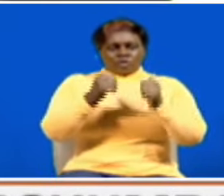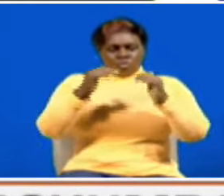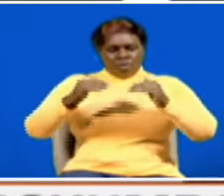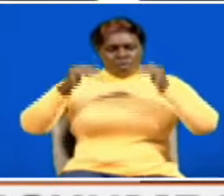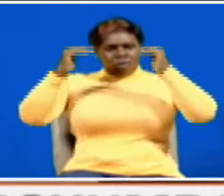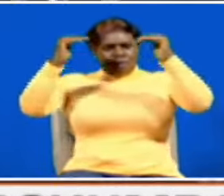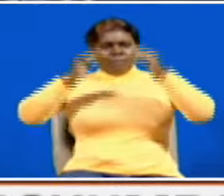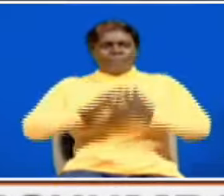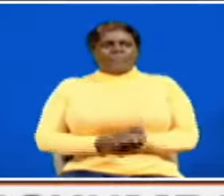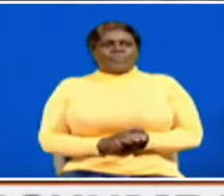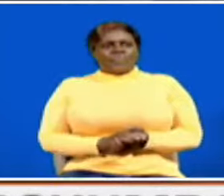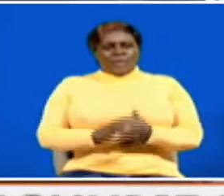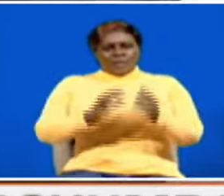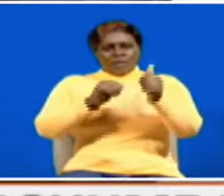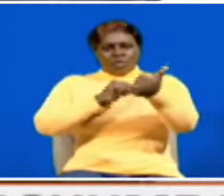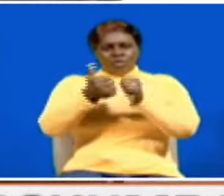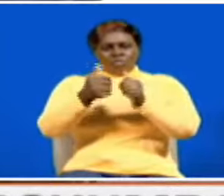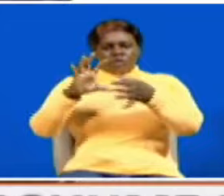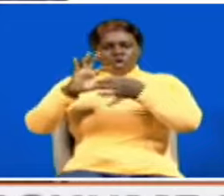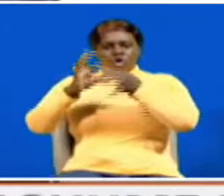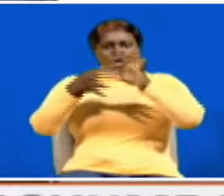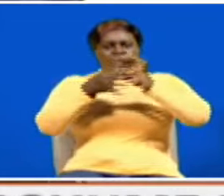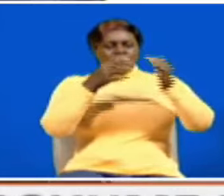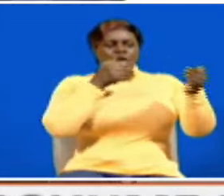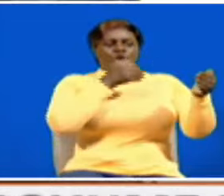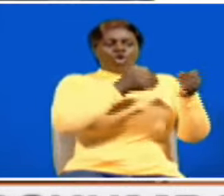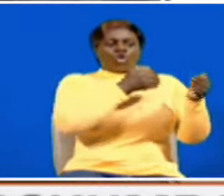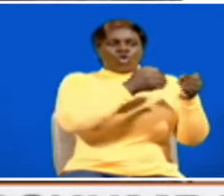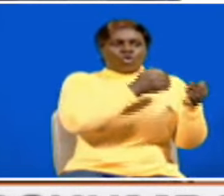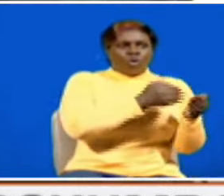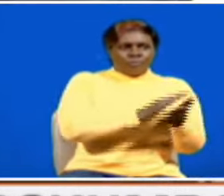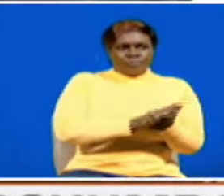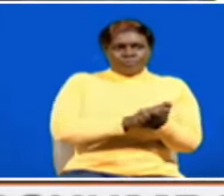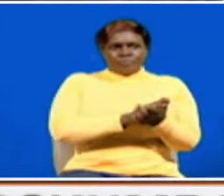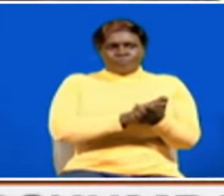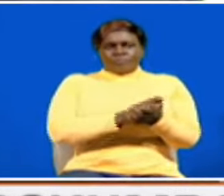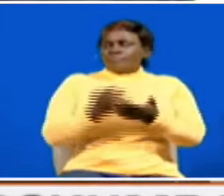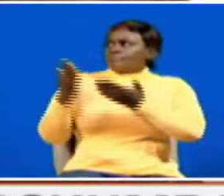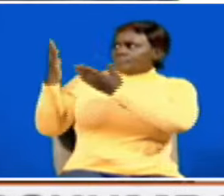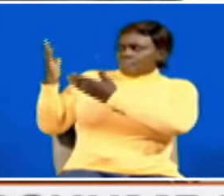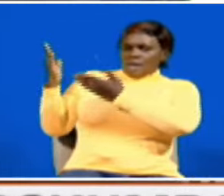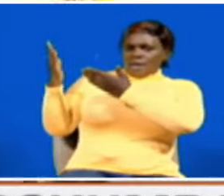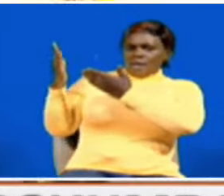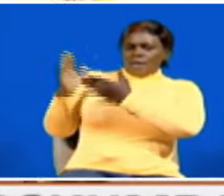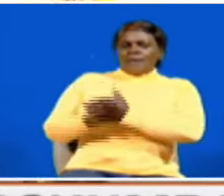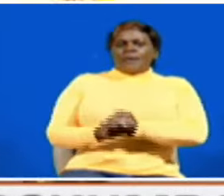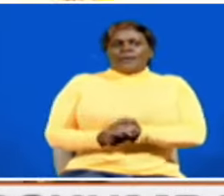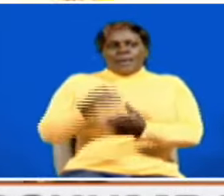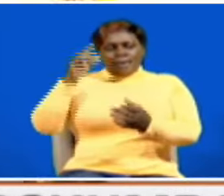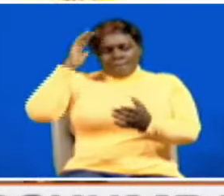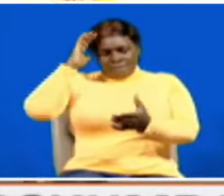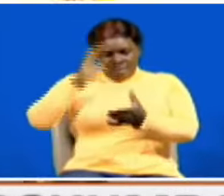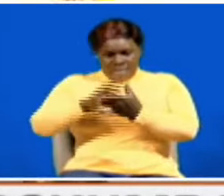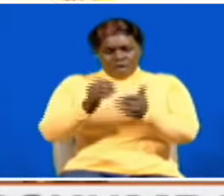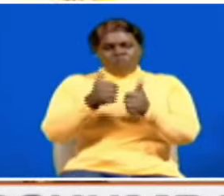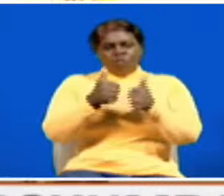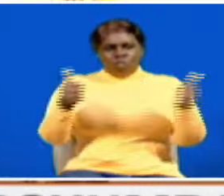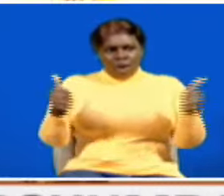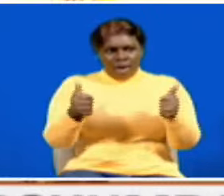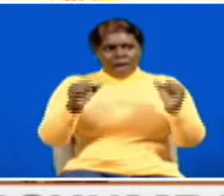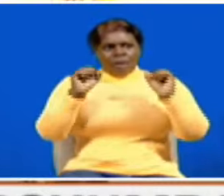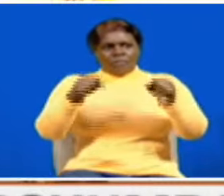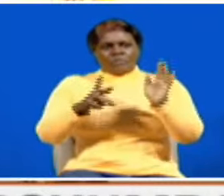zaidi. Huku michezo ya Olimpiki ikizidi kukaribia, nyota huyu wa Malkia Strikers anaamini atakuwa sawa